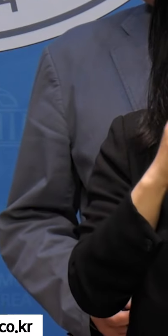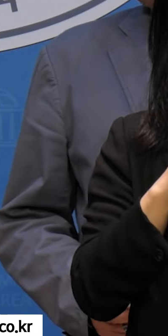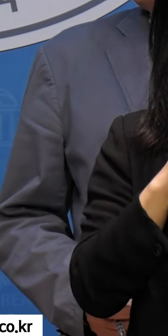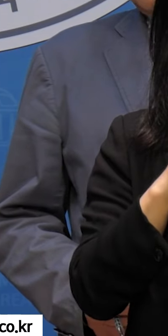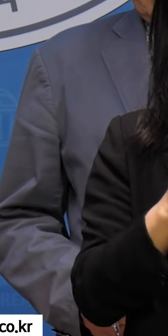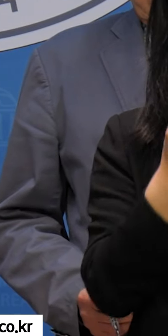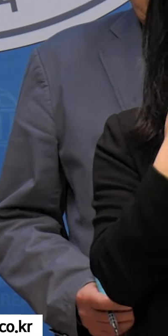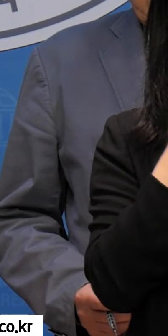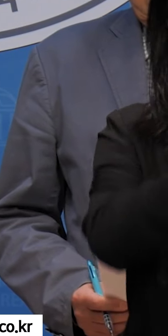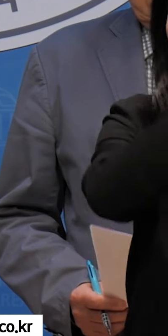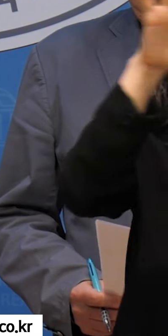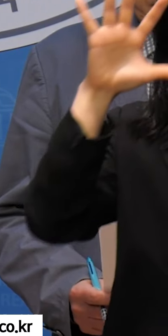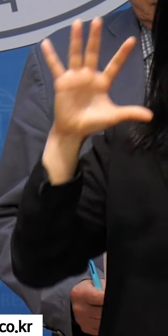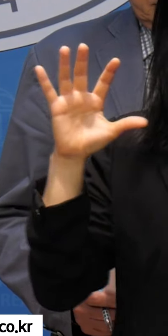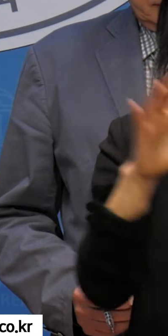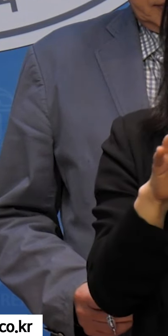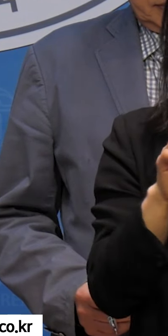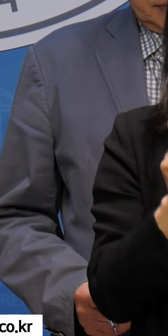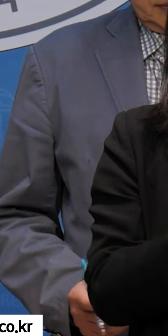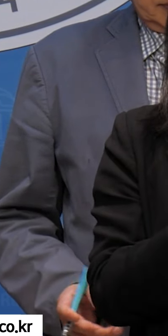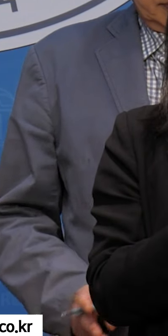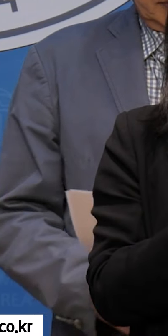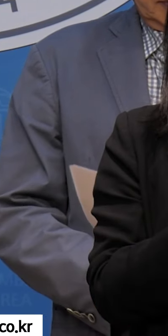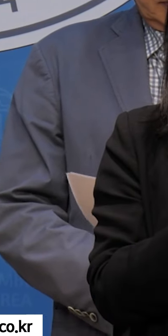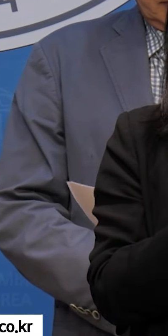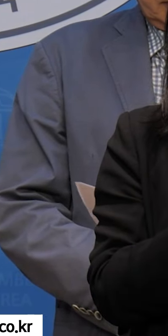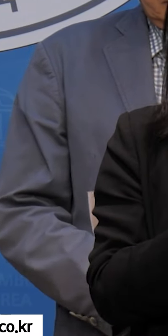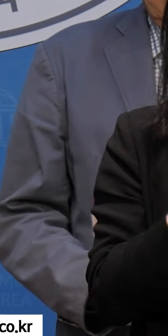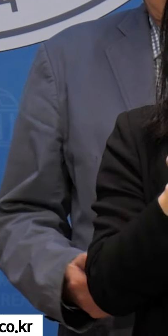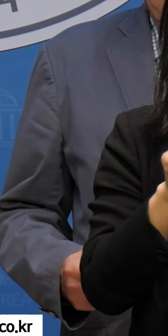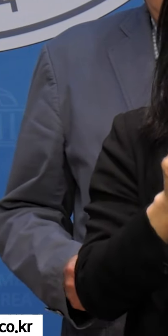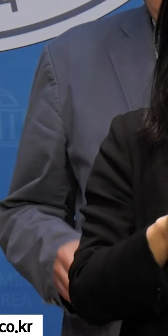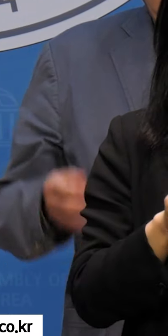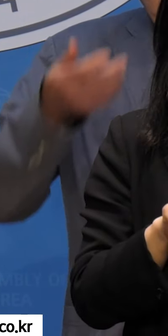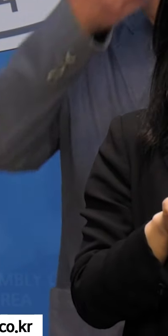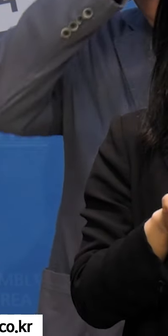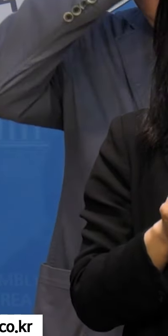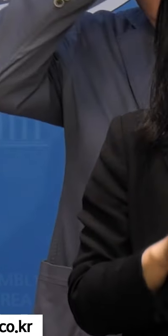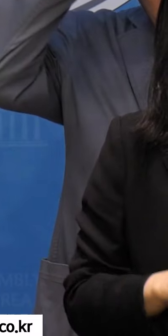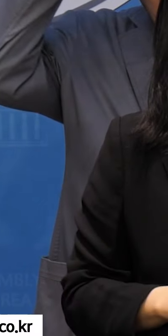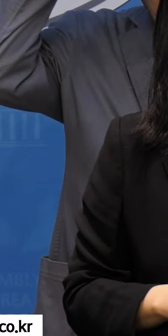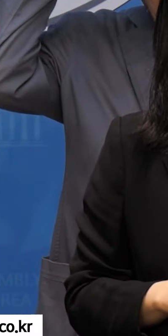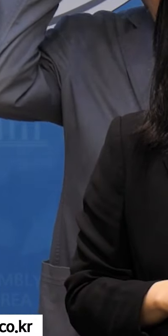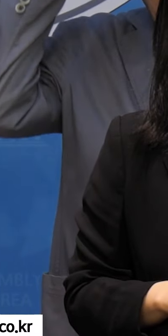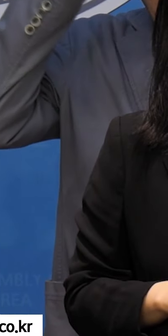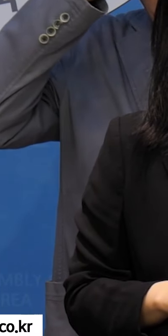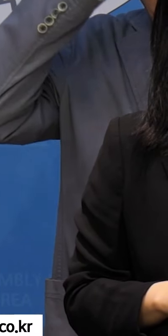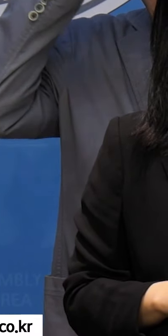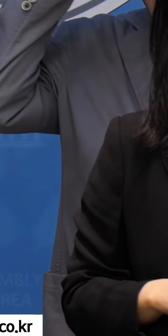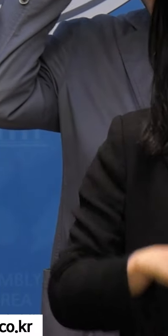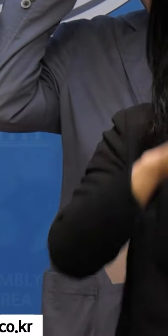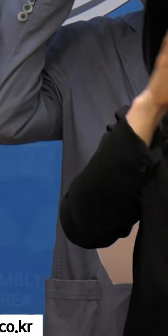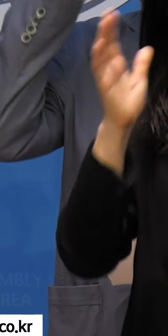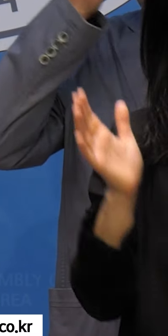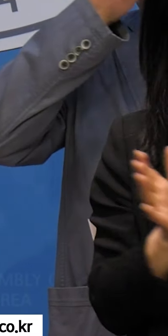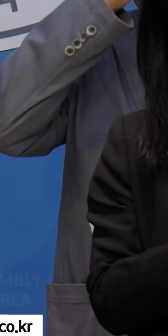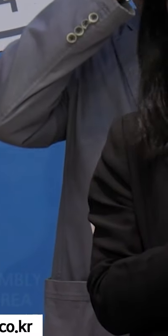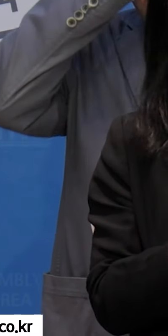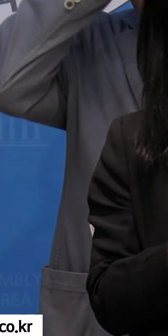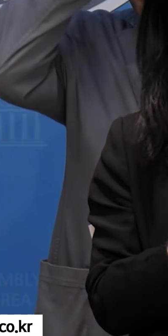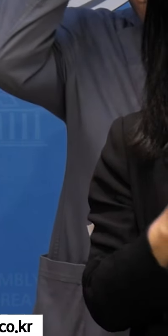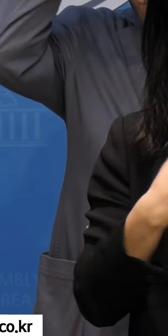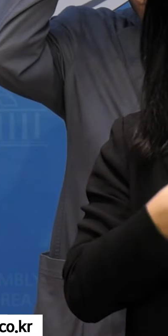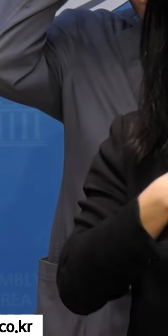수도권 초집중으로 인한 전반적인 분야들이 구조적이고 총체적인 문제에서